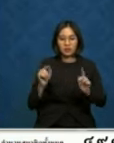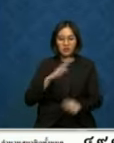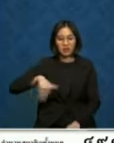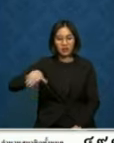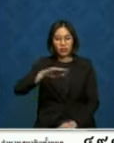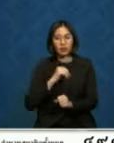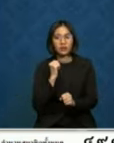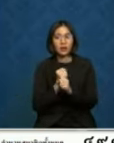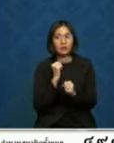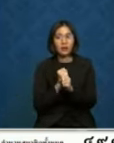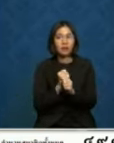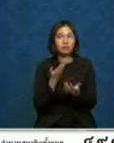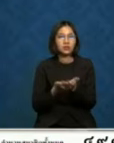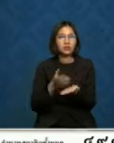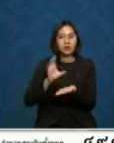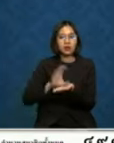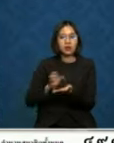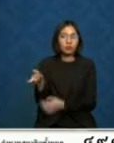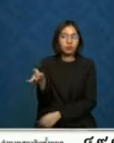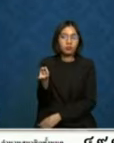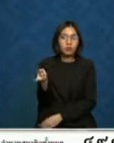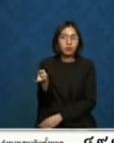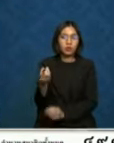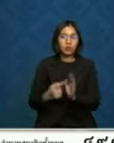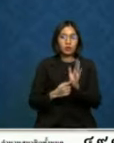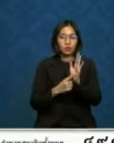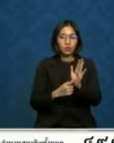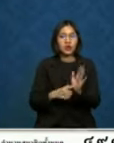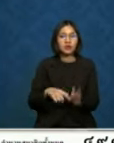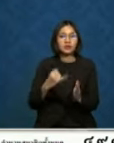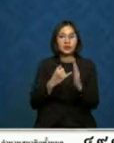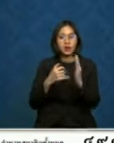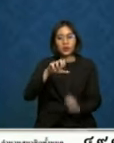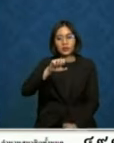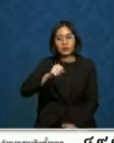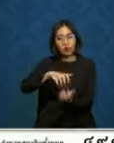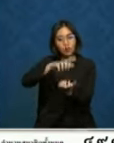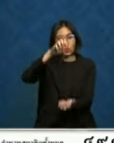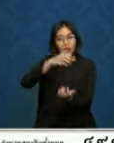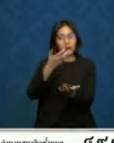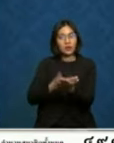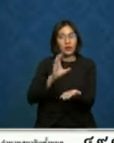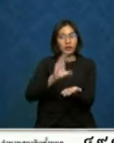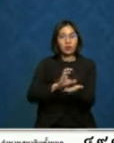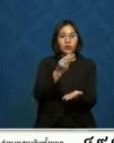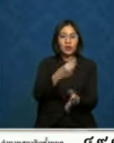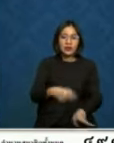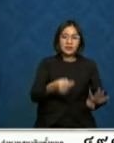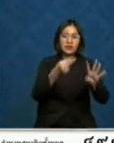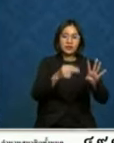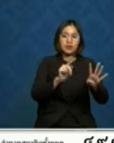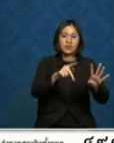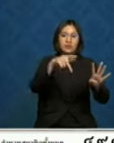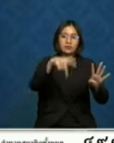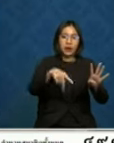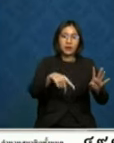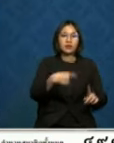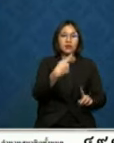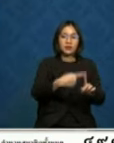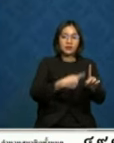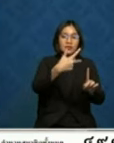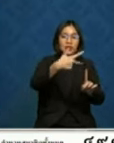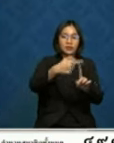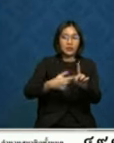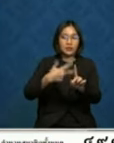ทำงานภายใต้งบประมาณที่น้อยมากเช่นพื้นที่สมุทรปราการครับท่านประธานได้รับงบเพียง 41,000 บาทต่อ3เดือนสำหรับ